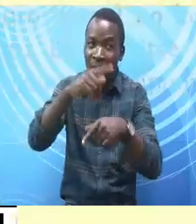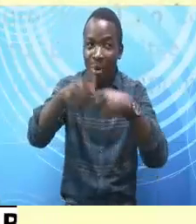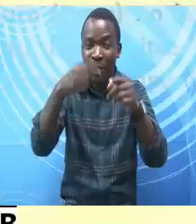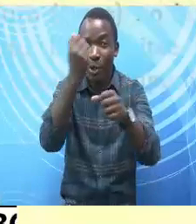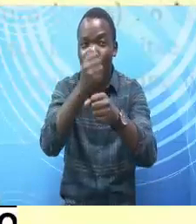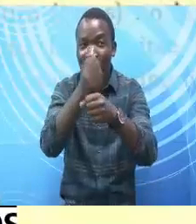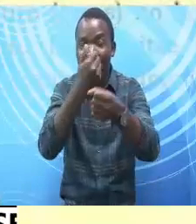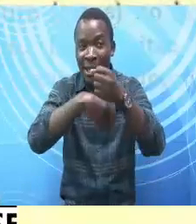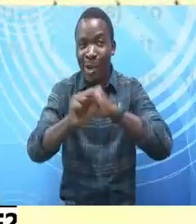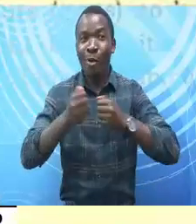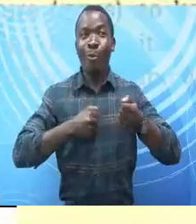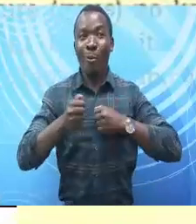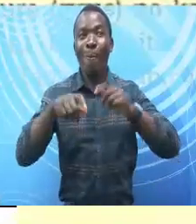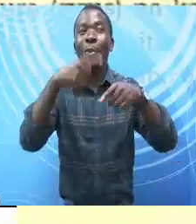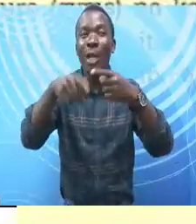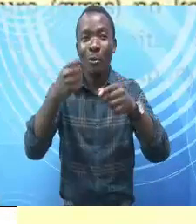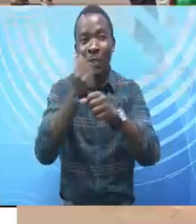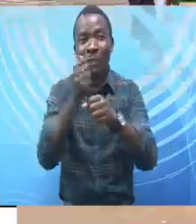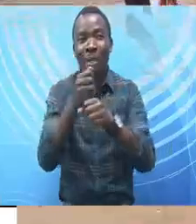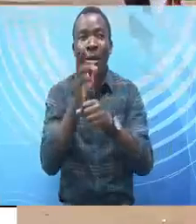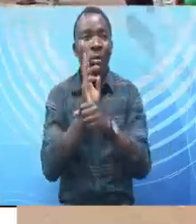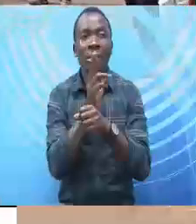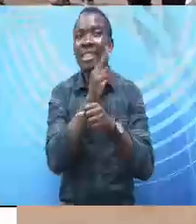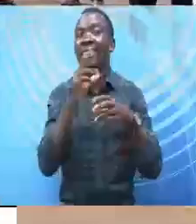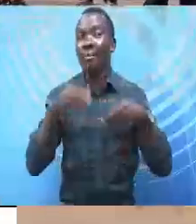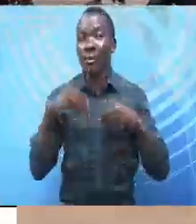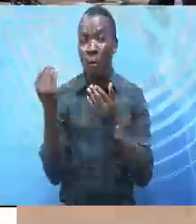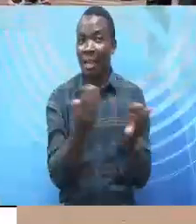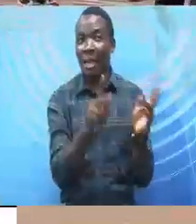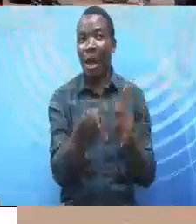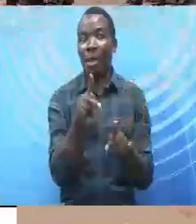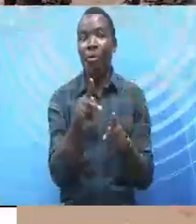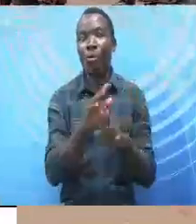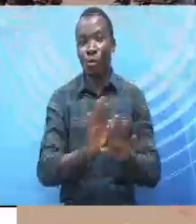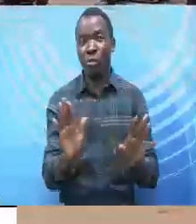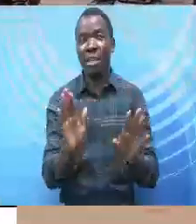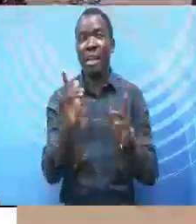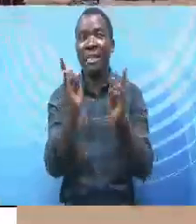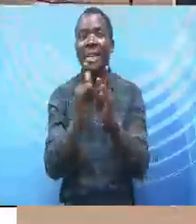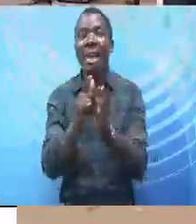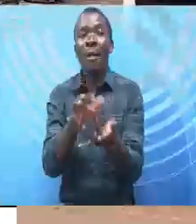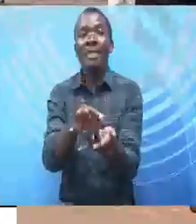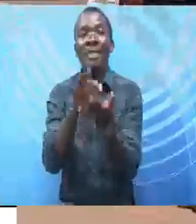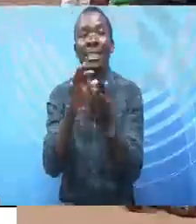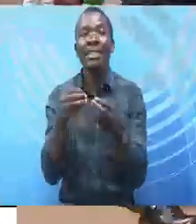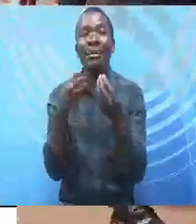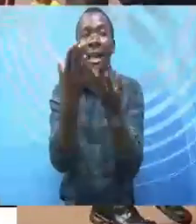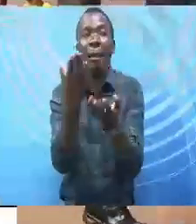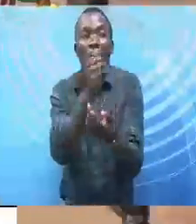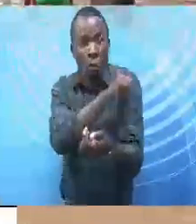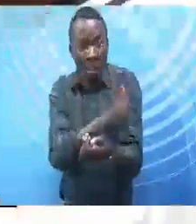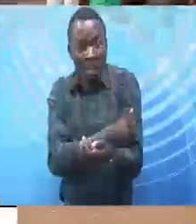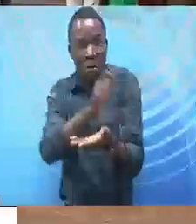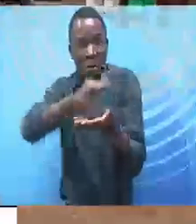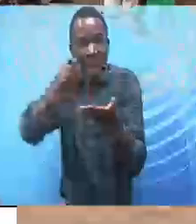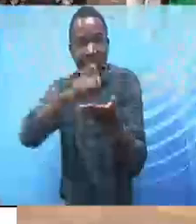ibikorwa by'ubukerarugendo bizakomeza gukora, hoteli zizemerewe kwakira abantu gusa, ndetse n'inama za ngombwa zibanje kubihererwa uruhushya rwanditswe